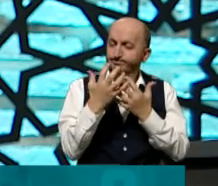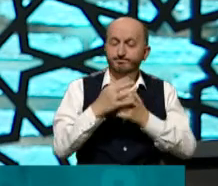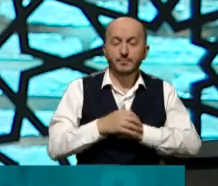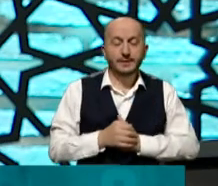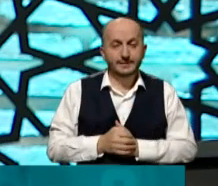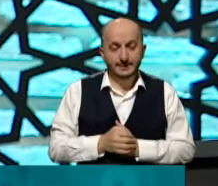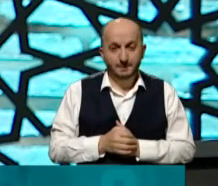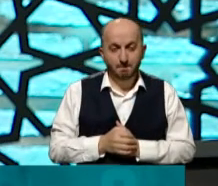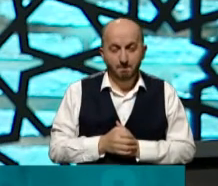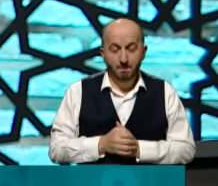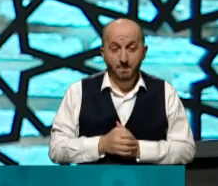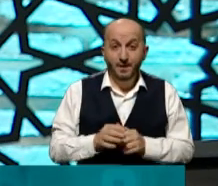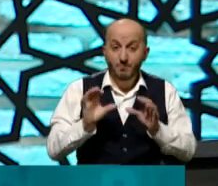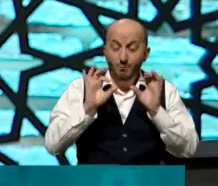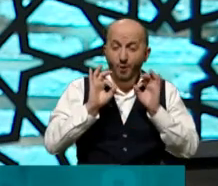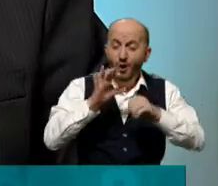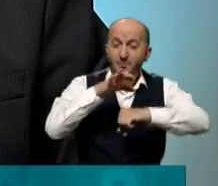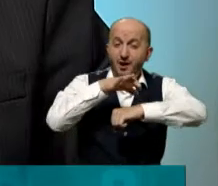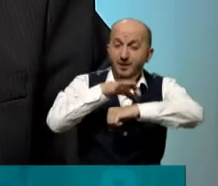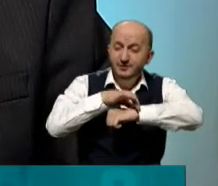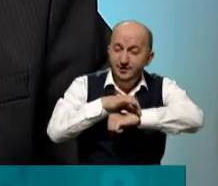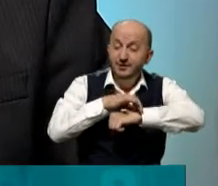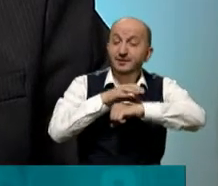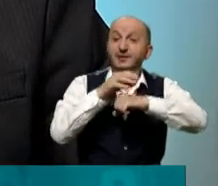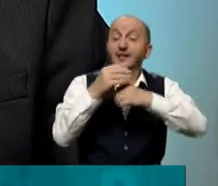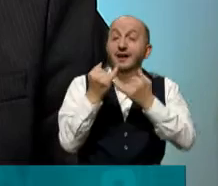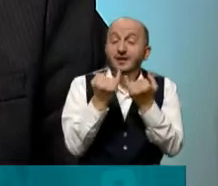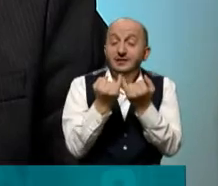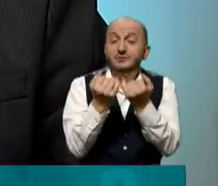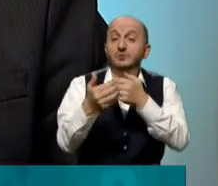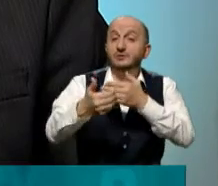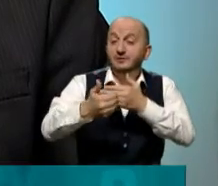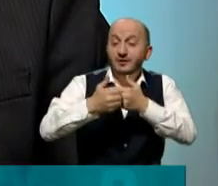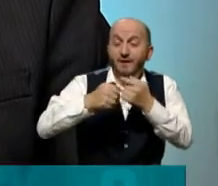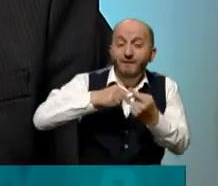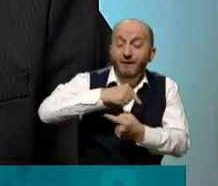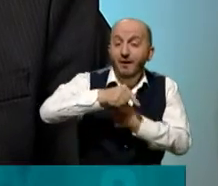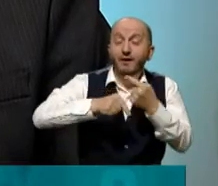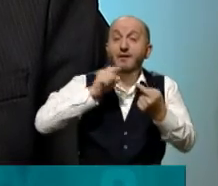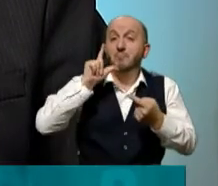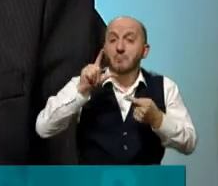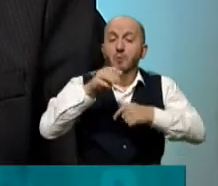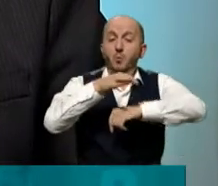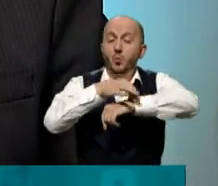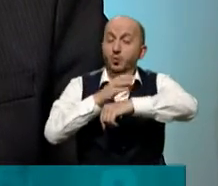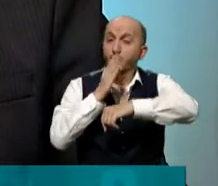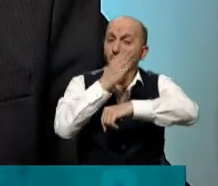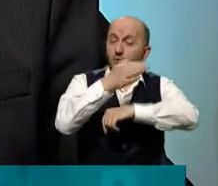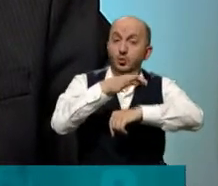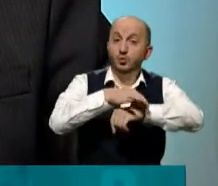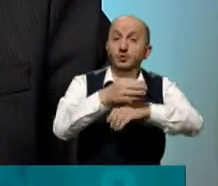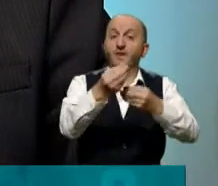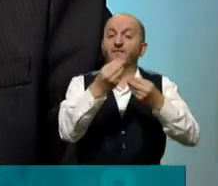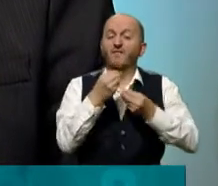Böyle bir rahatsızlığı olan kardeşimiz bunun tedavisini aramalıdır. doktora gitmelidir. Hı-hı. Doktorun verdiği